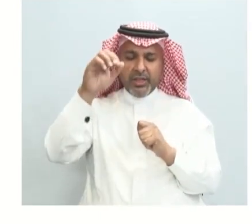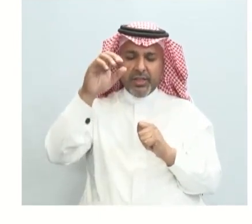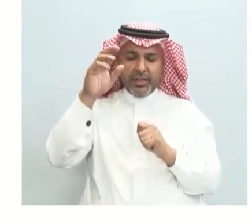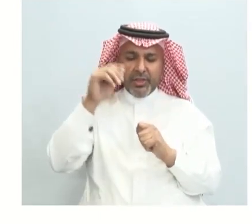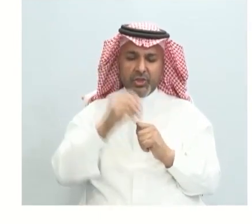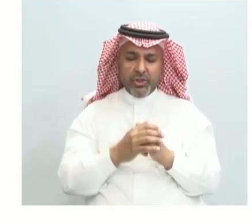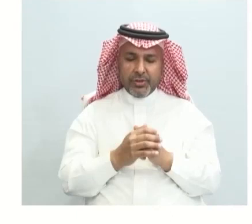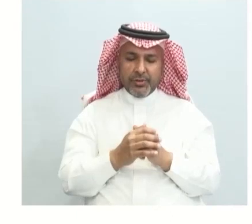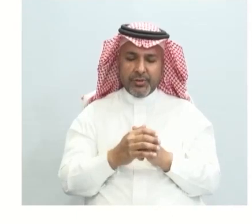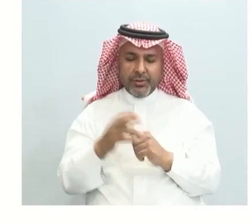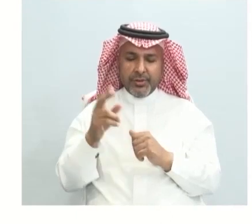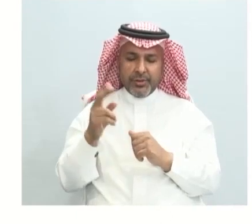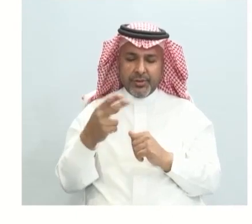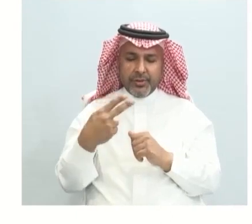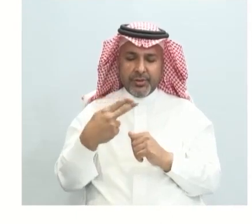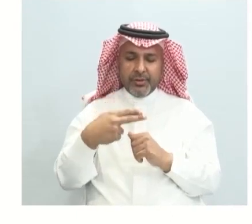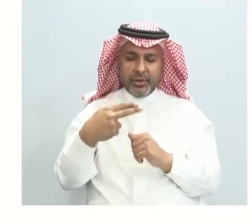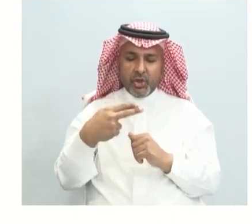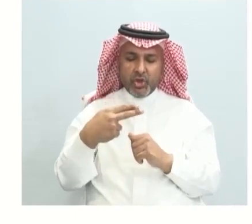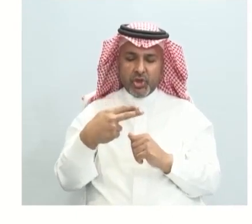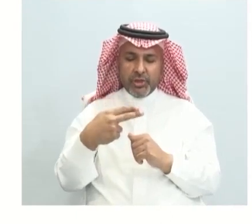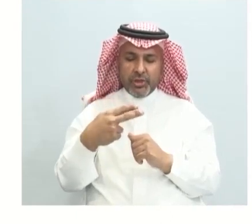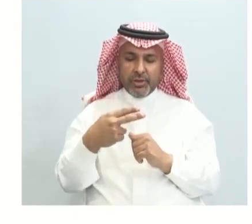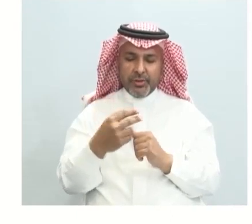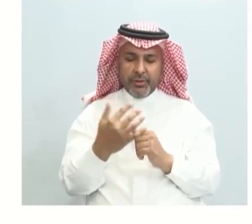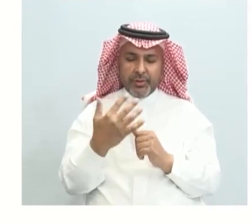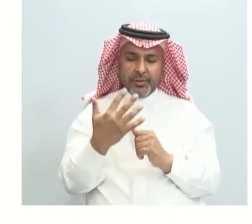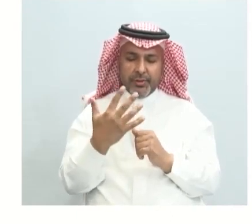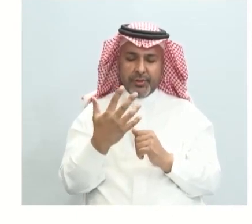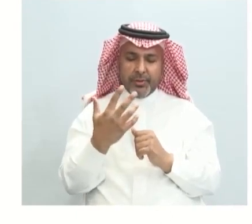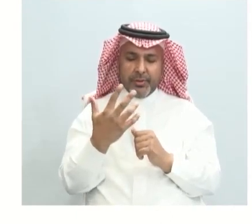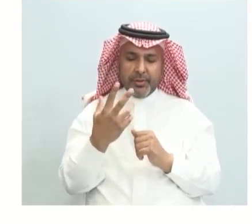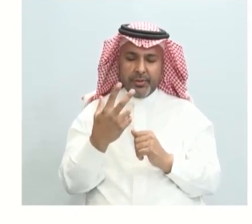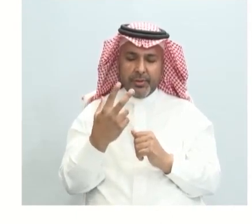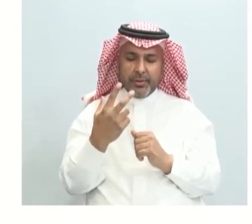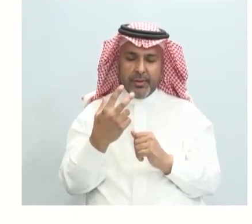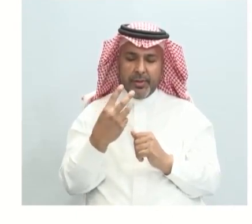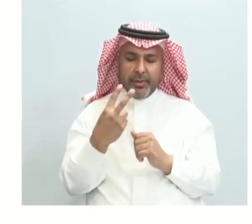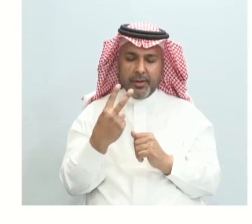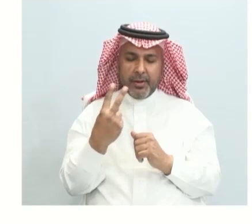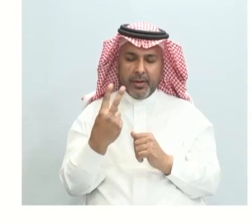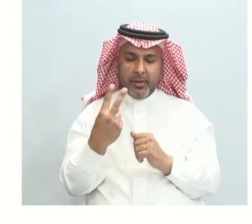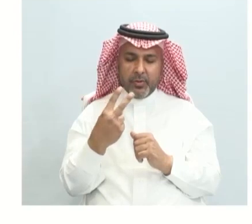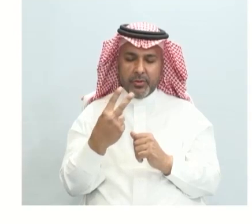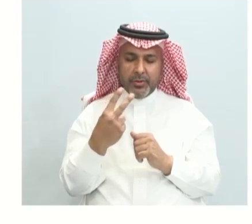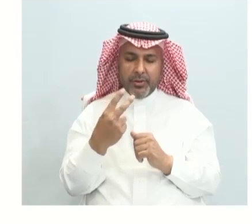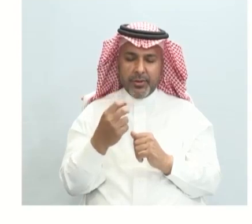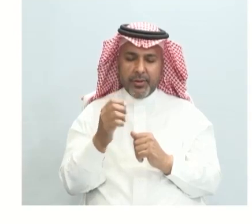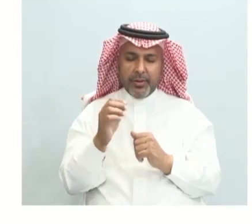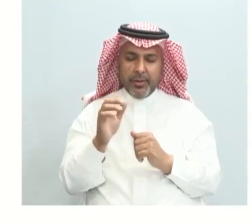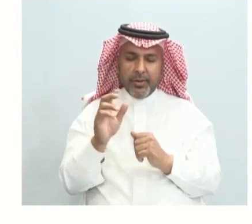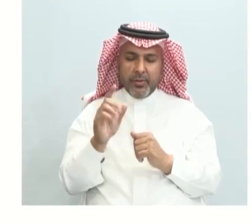يلا الجي طبعا 82 درجه وواضح انها هي الزاويه المحصوره وعندك الاف 6 والاتش